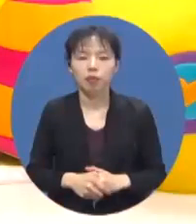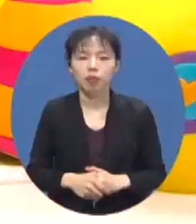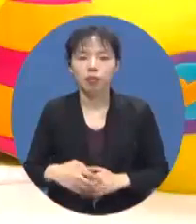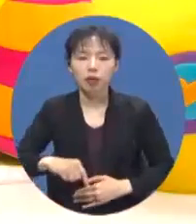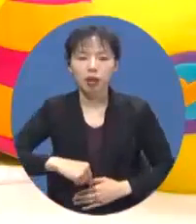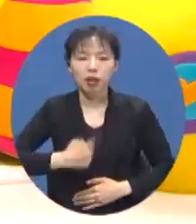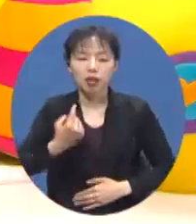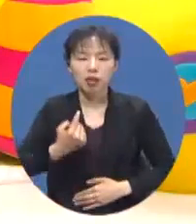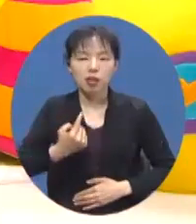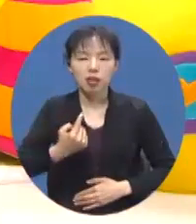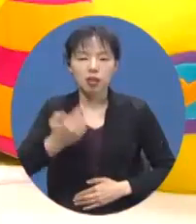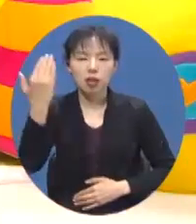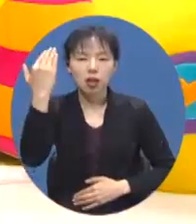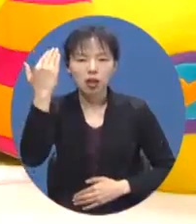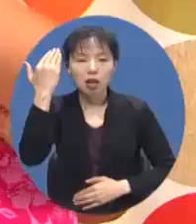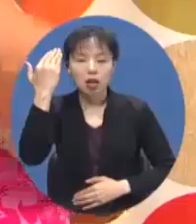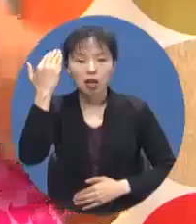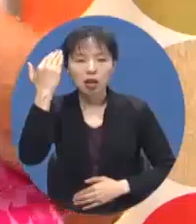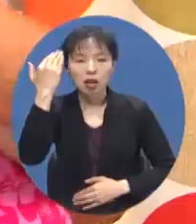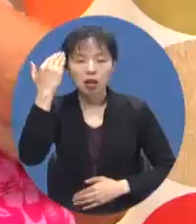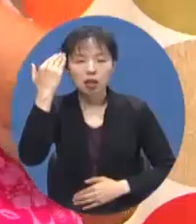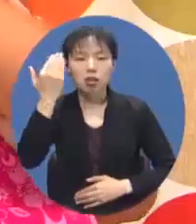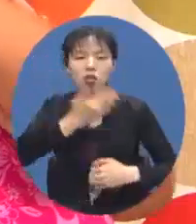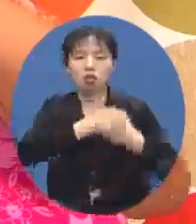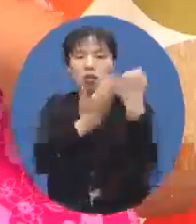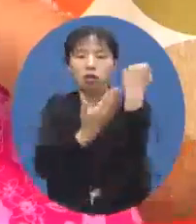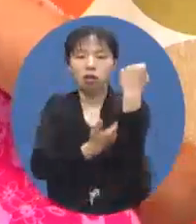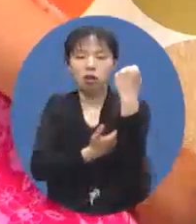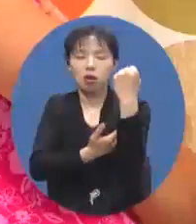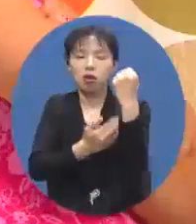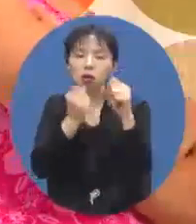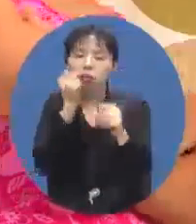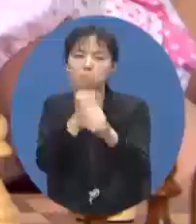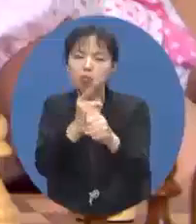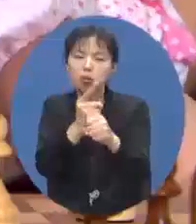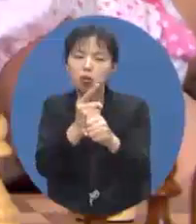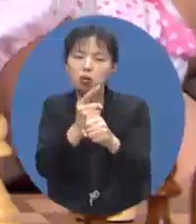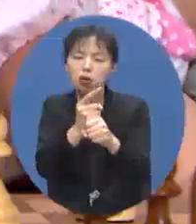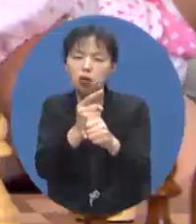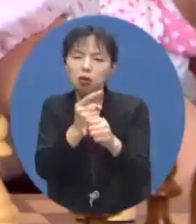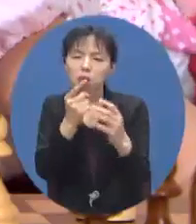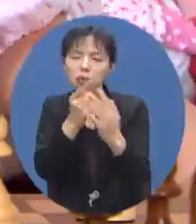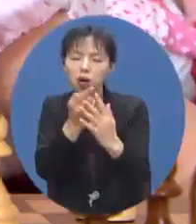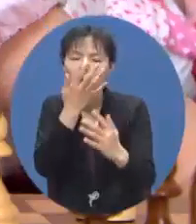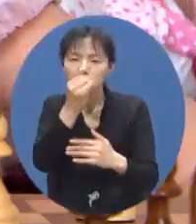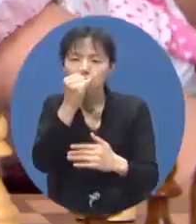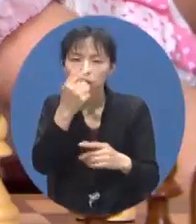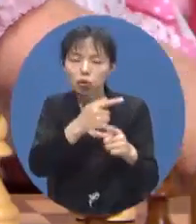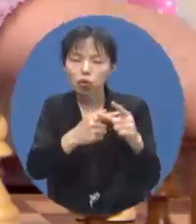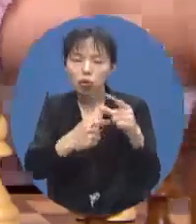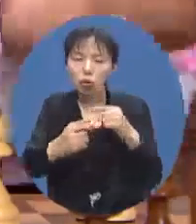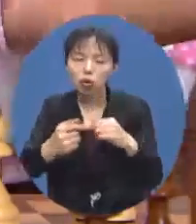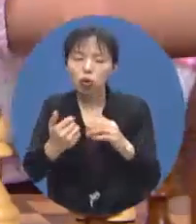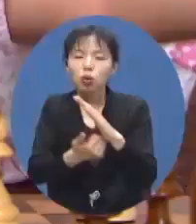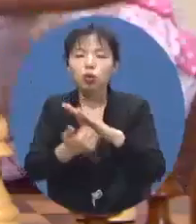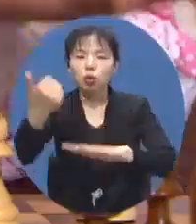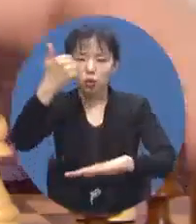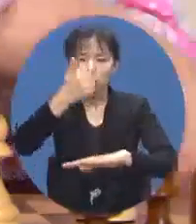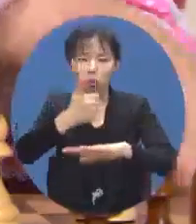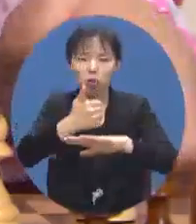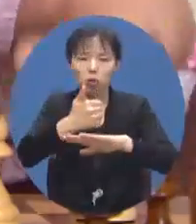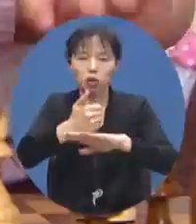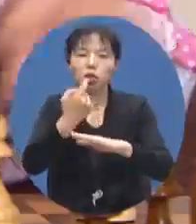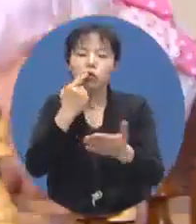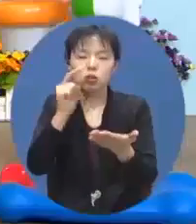자신의 재능을 미리 안다면 아무래도 더 성공적인 인생이 되겠죠. 다중지능의 강점이 곧 재능일